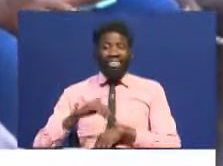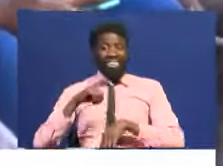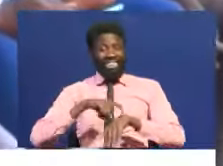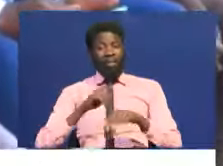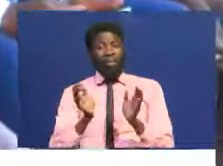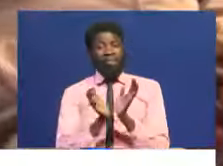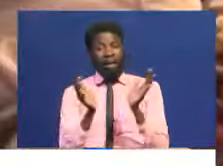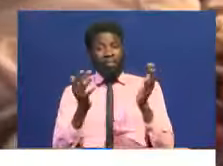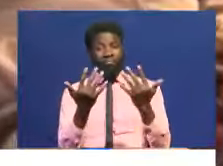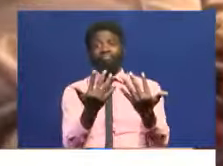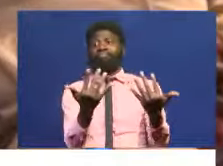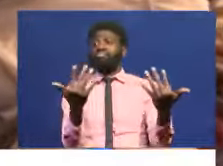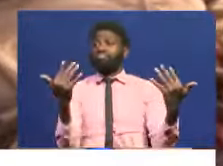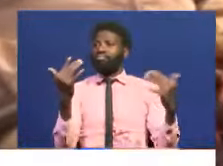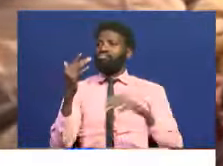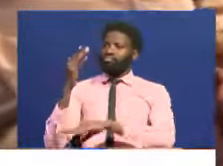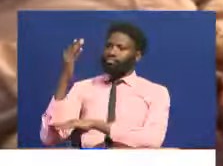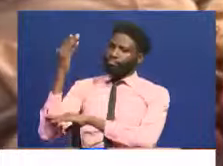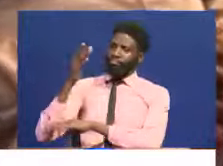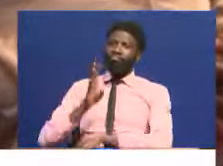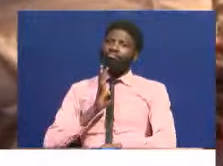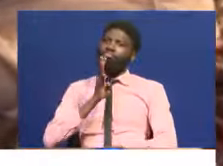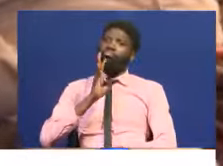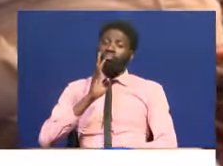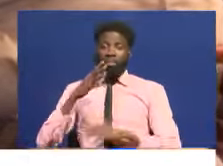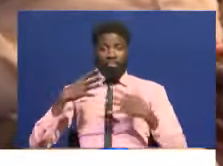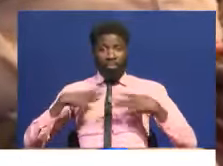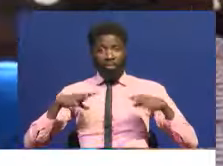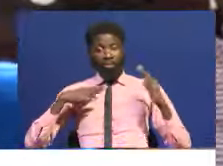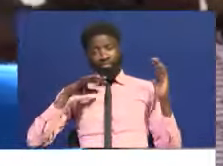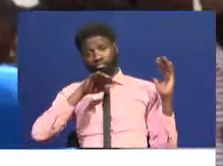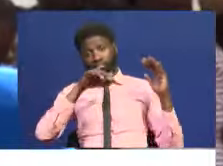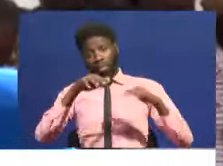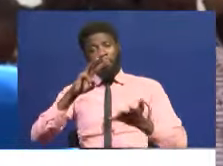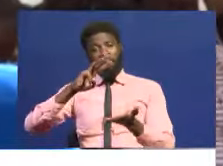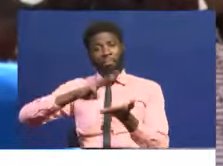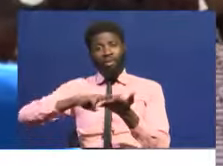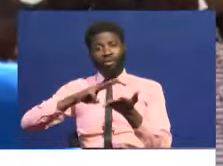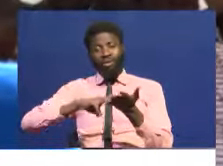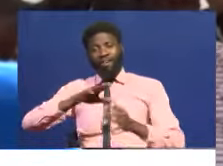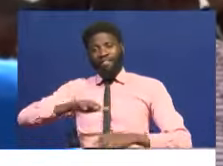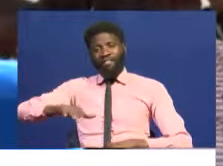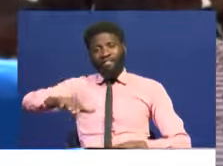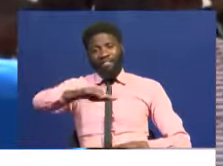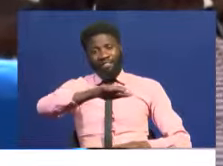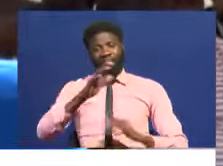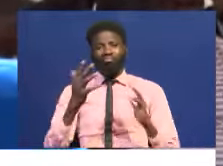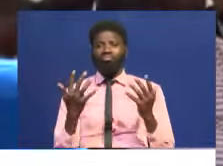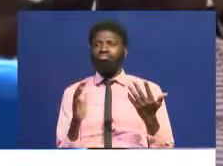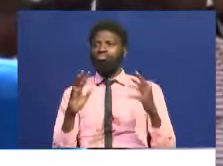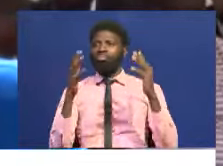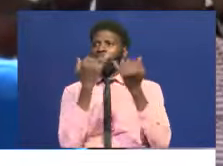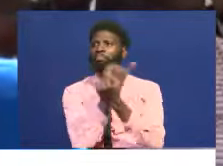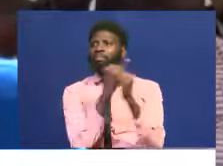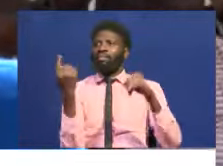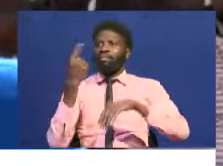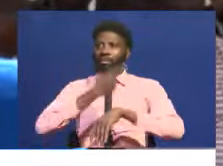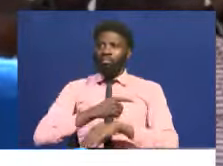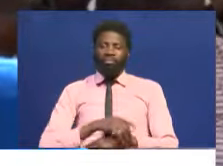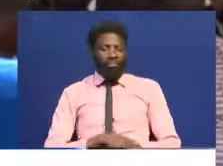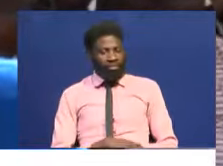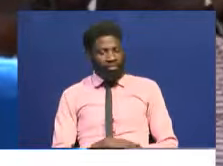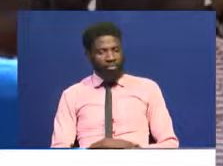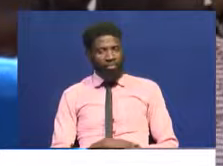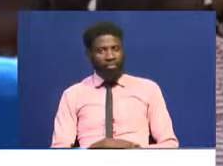watu waliohudhuria sherehe za sikukuu ya Madaraka katika uwanja wa Migori. Pollution is and still